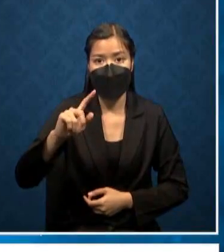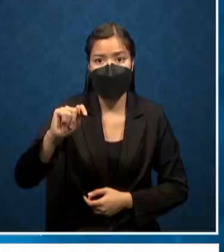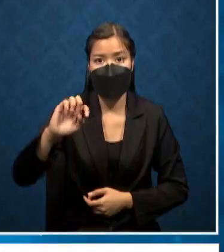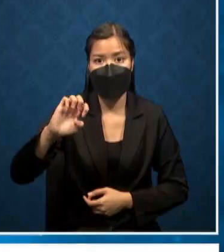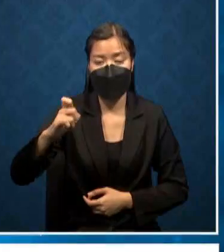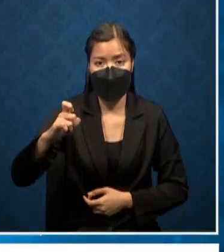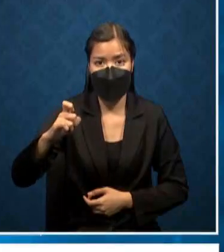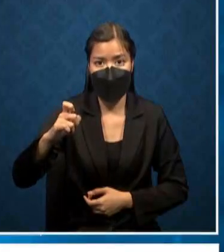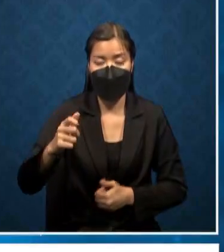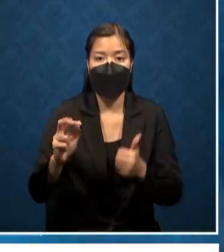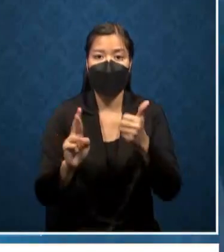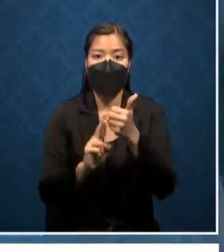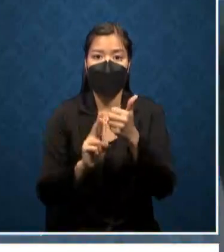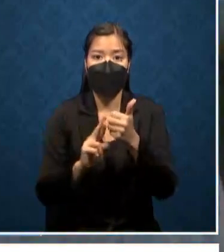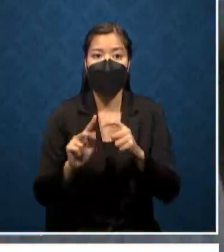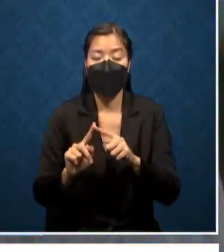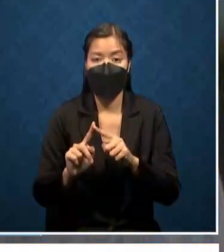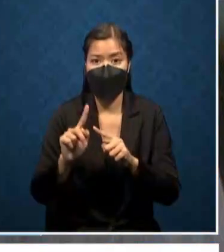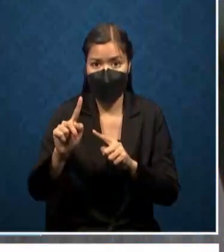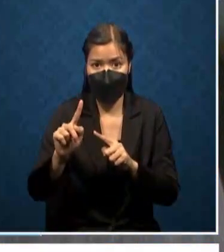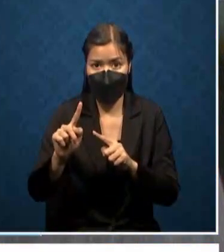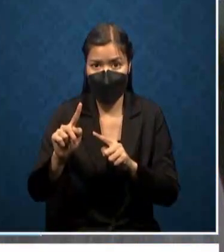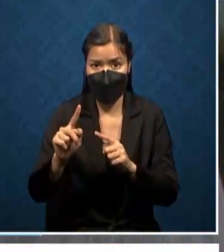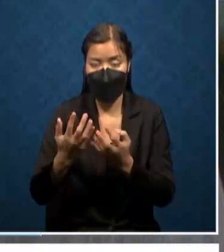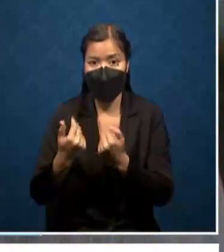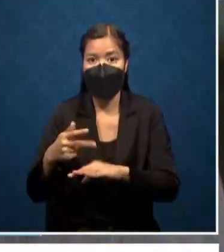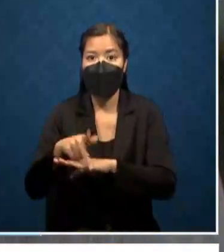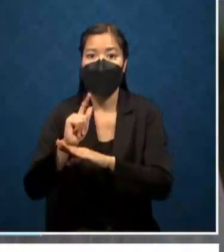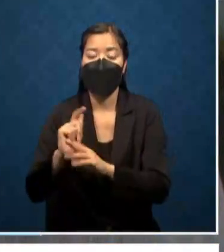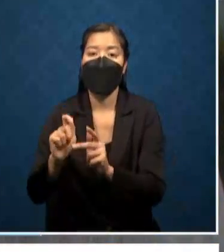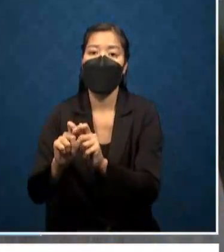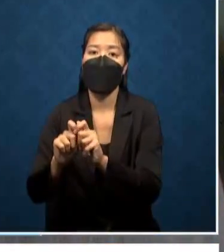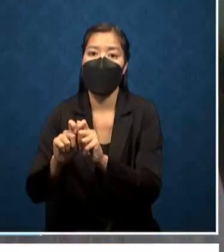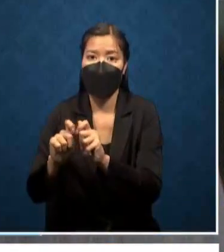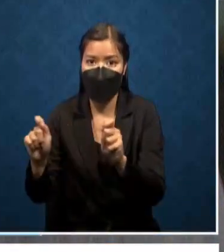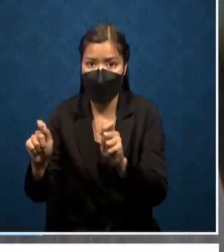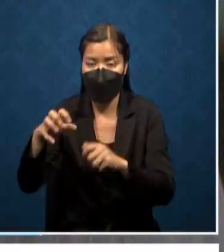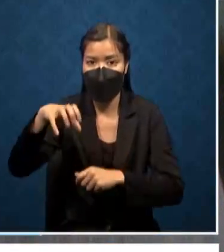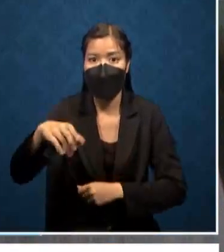รมการคนที่1ในฐานะประธานคณะอนุกรรมการองค์กร